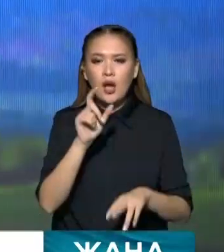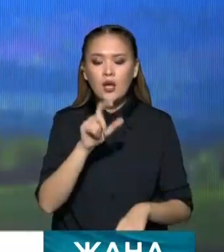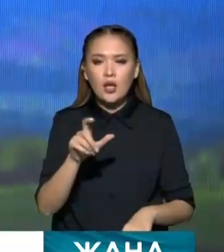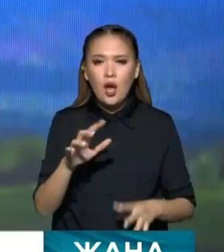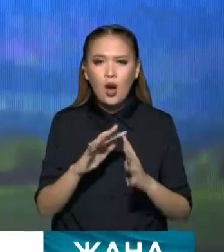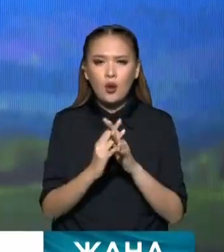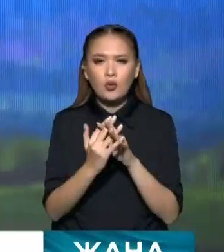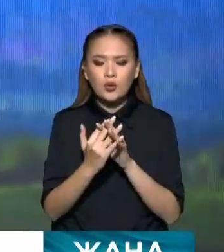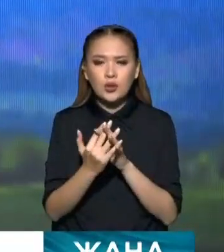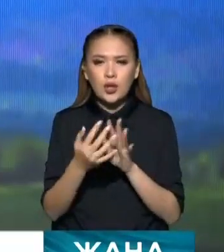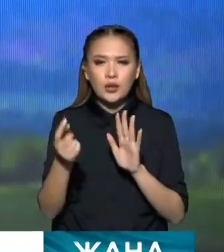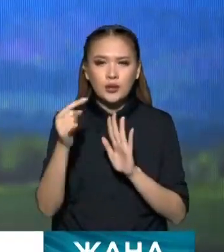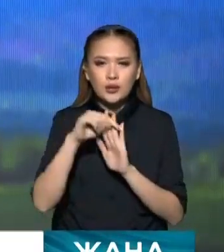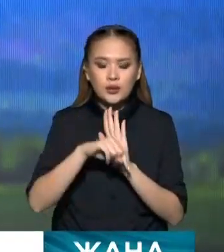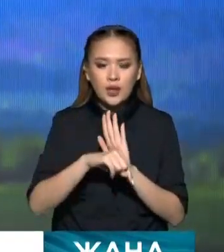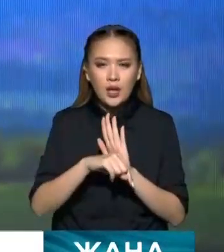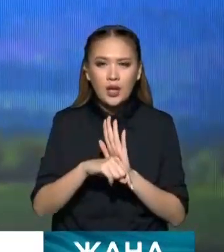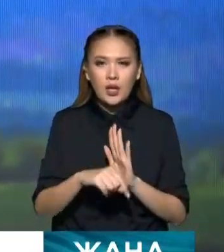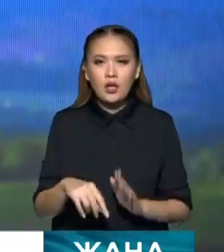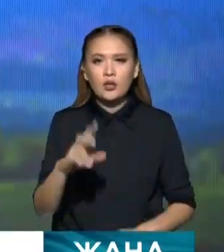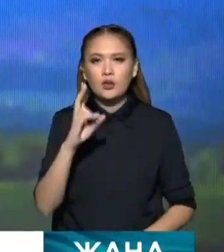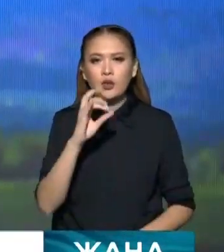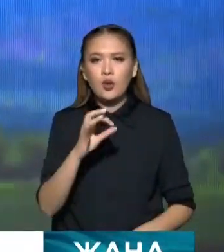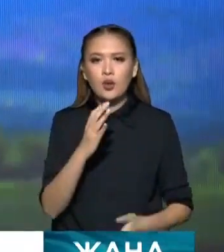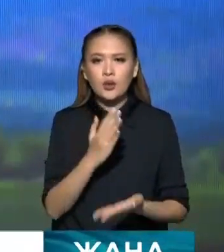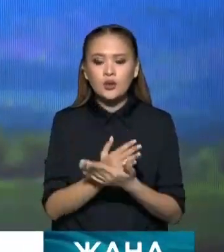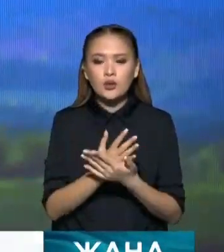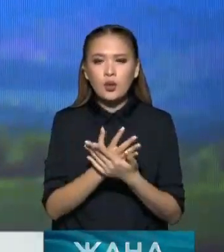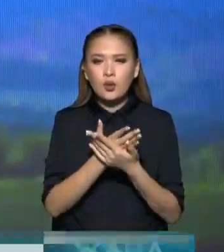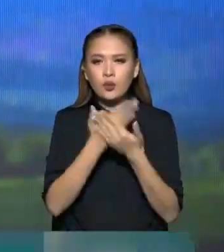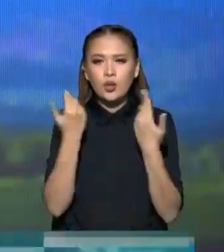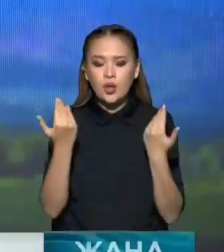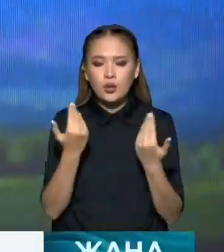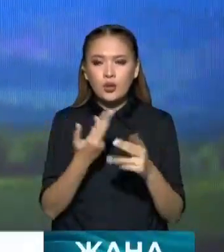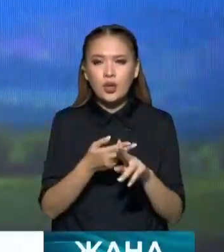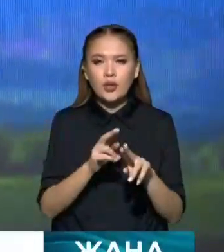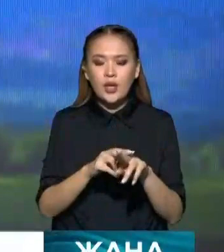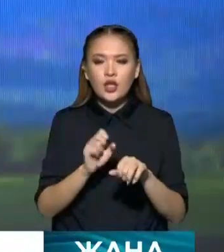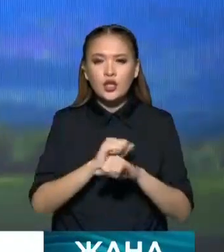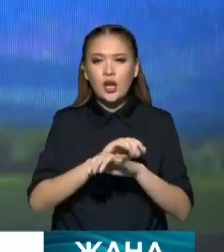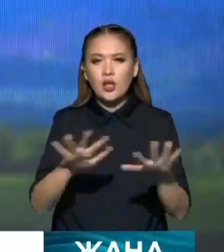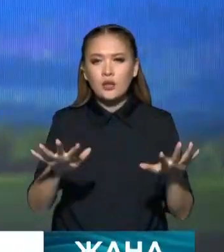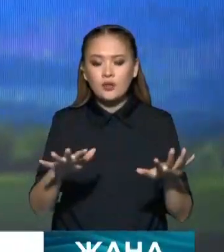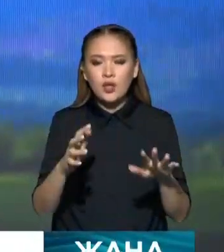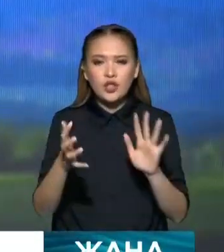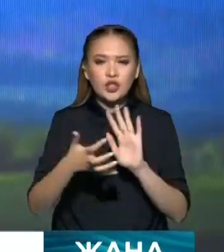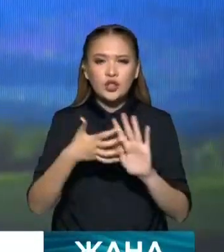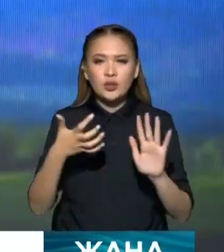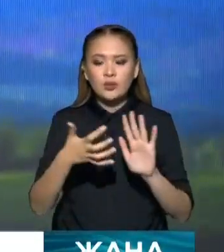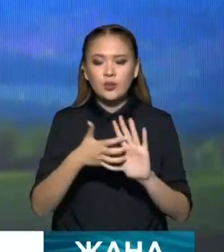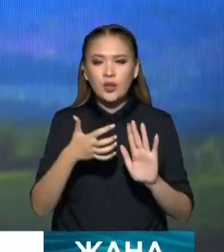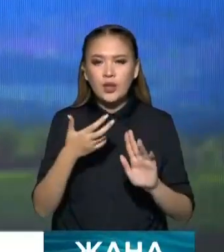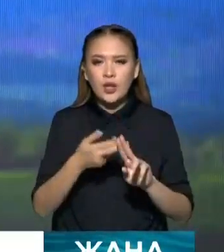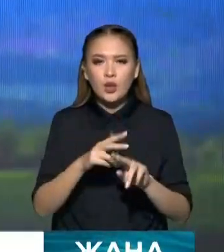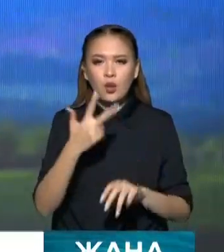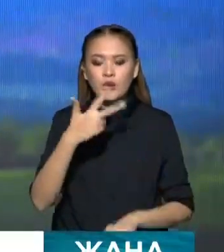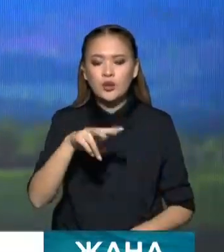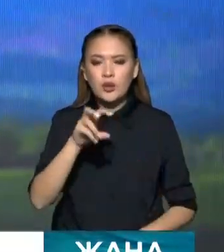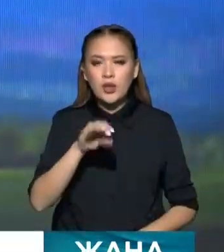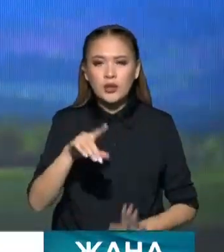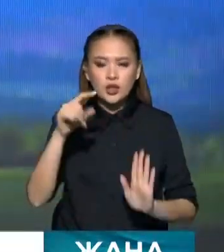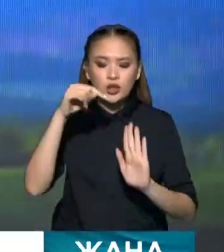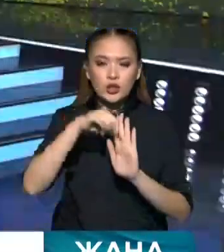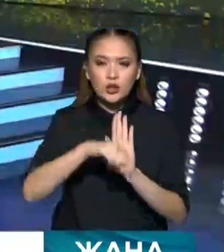шаруашылығымен айналысқысы келеді, бірақ ешқандай жағдай жоқ. Яғни жайылым жер жоқ. Өйткені 30 жылдың ішінде